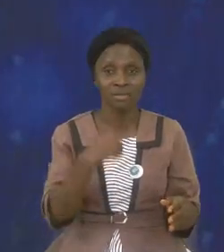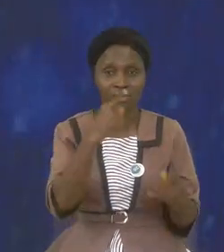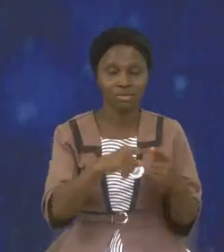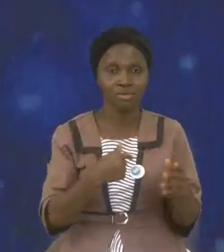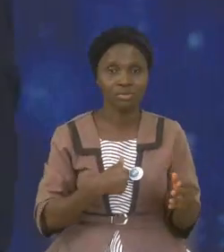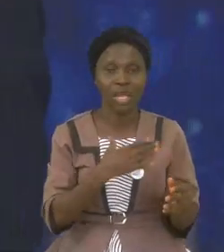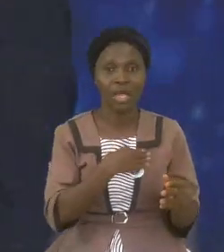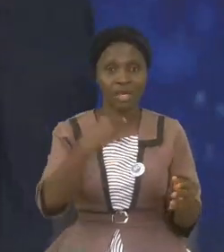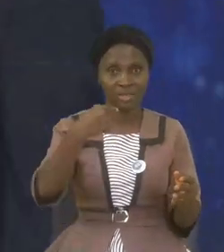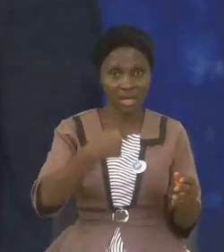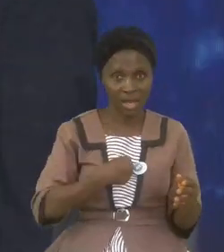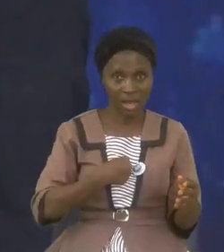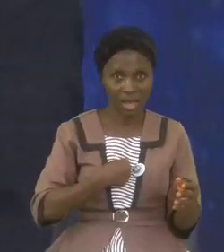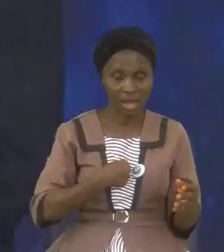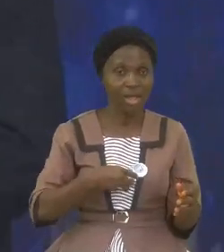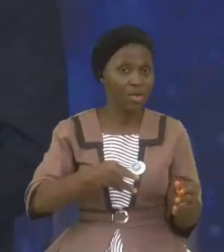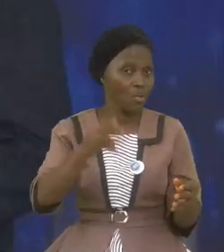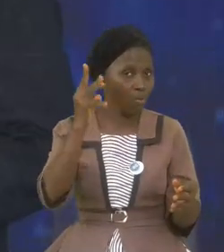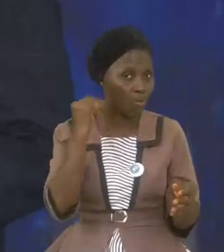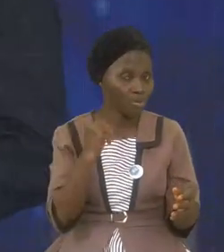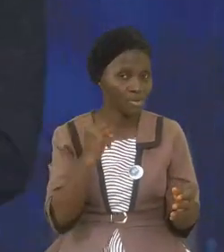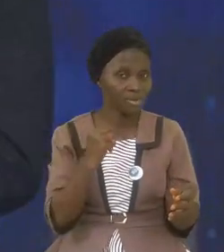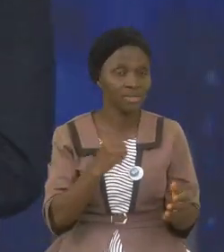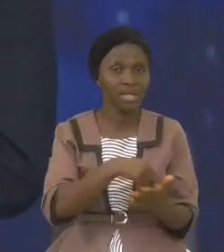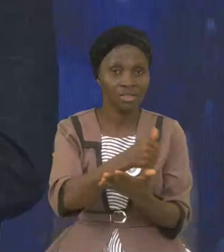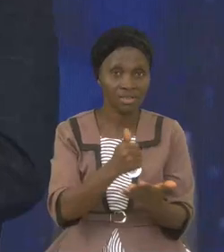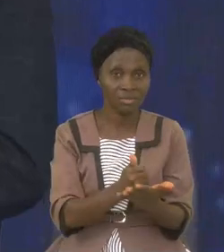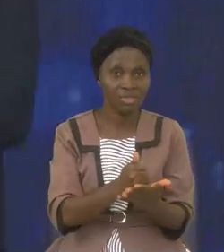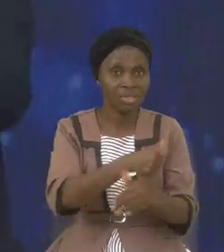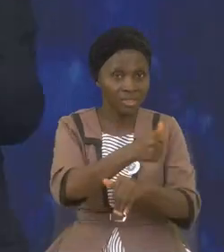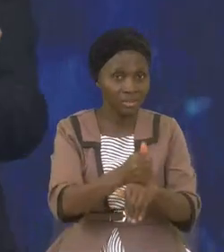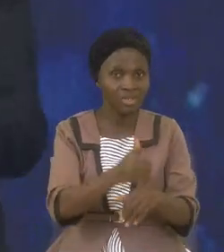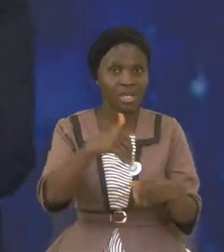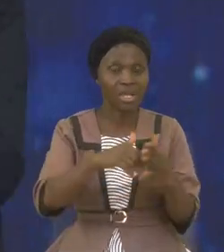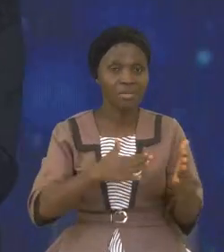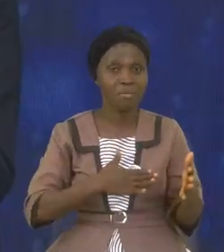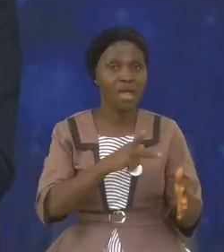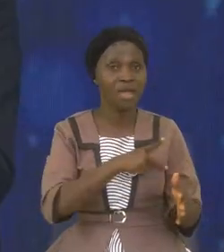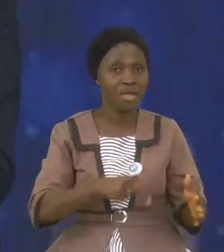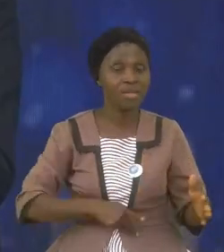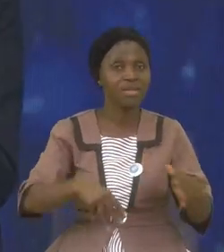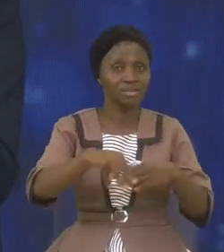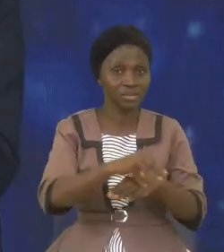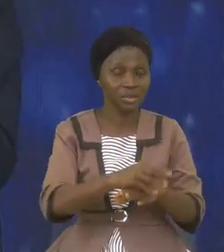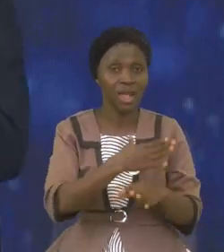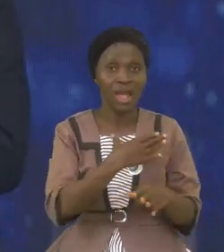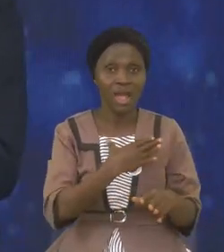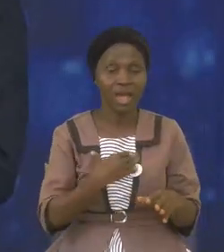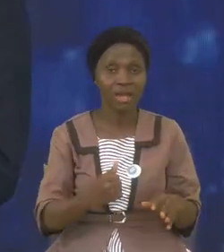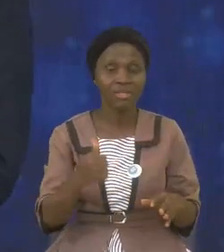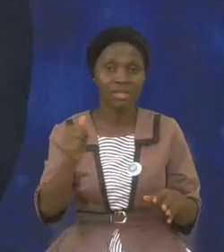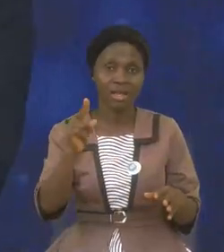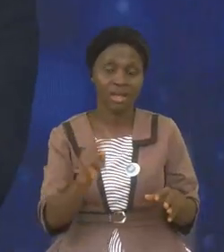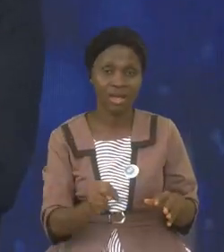mes grands me redemandèrent. Je fus rétabli dans mon